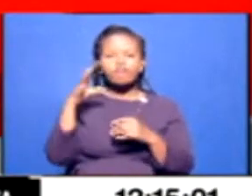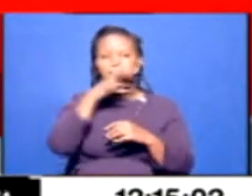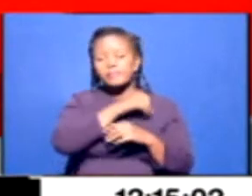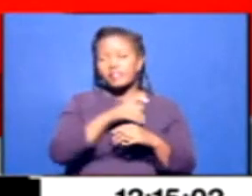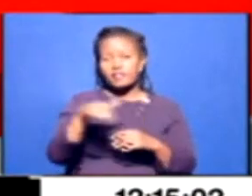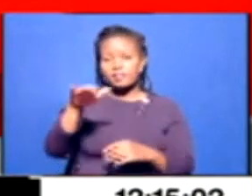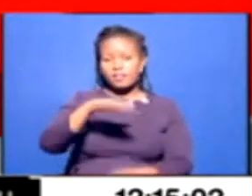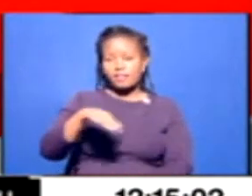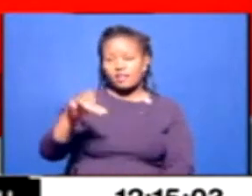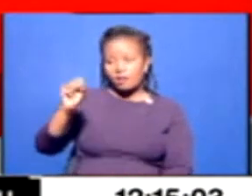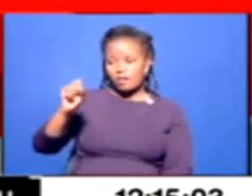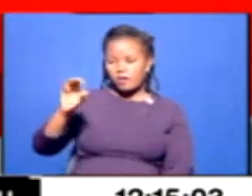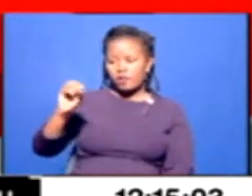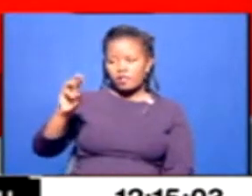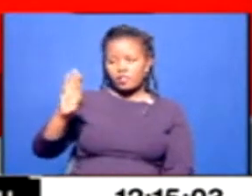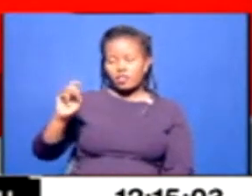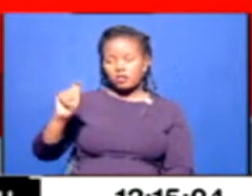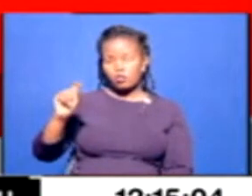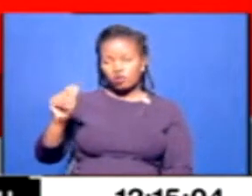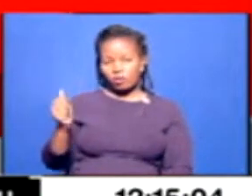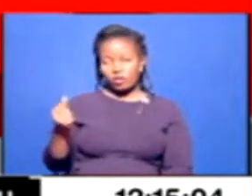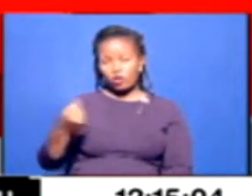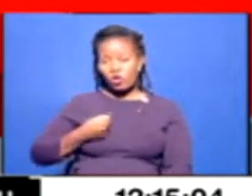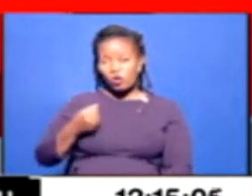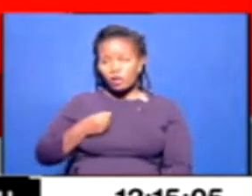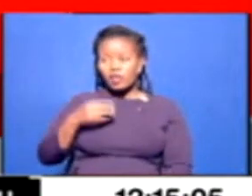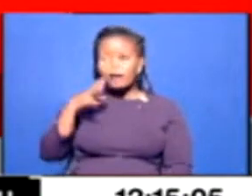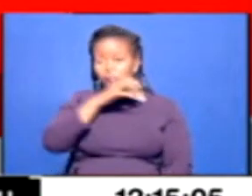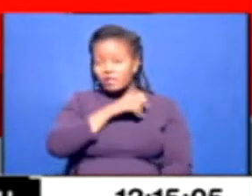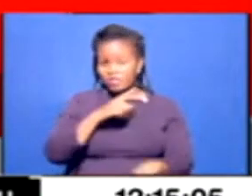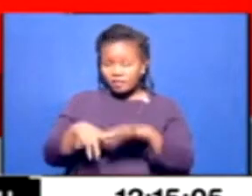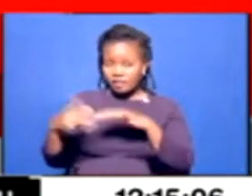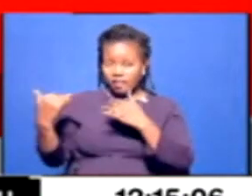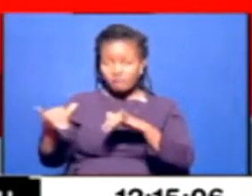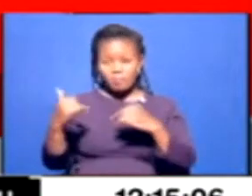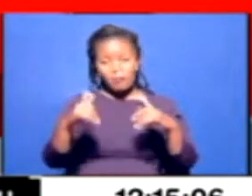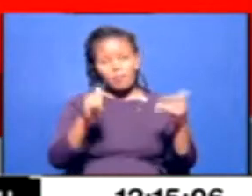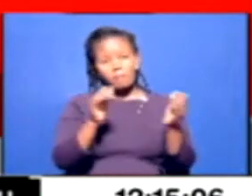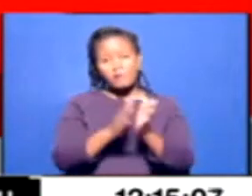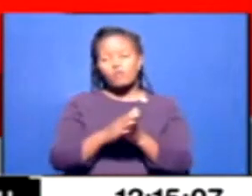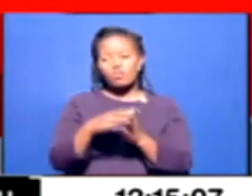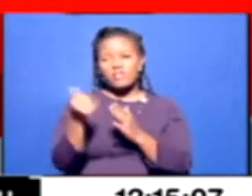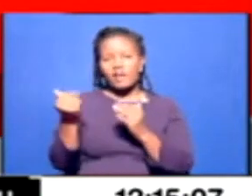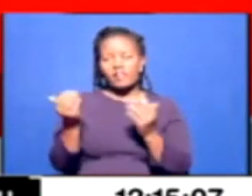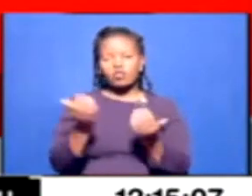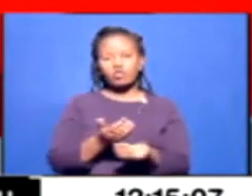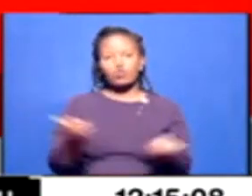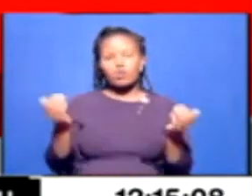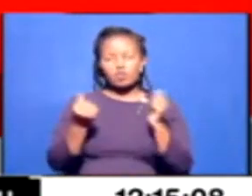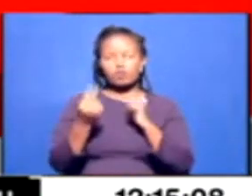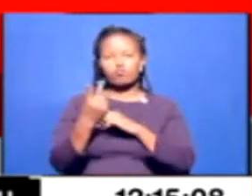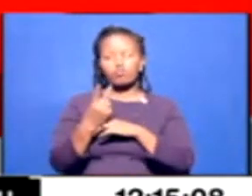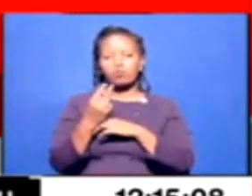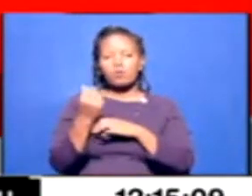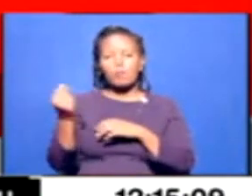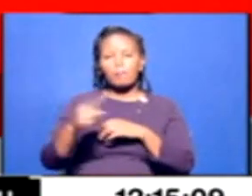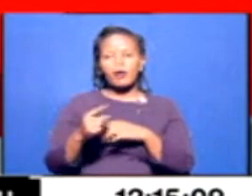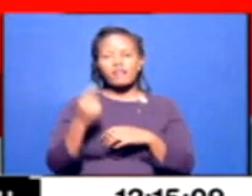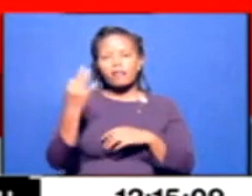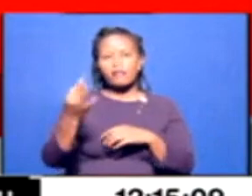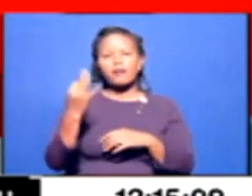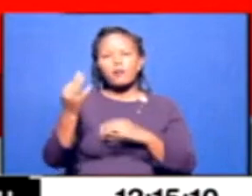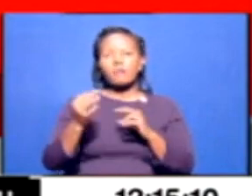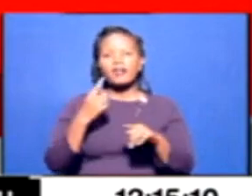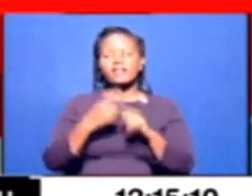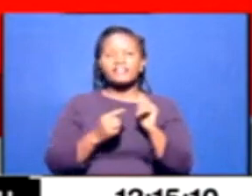jijini Nairobi. Msichana huyo alitoweka alipokuwa akicheza na binamu zake tarehe 12 mwezi Machi mwaka 2022. Mamake